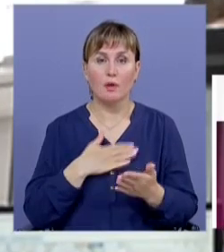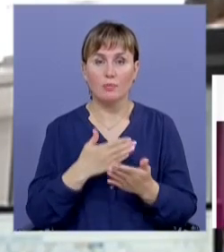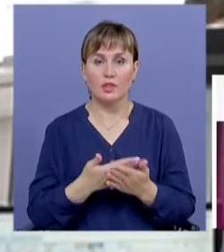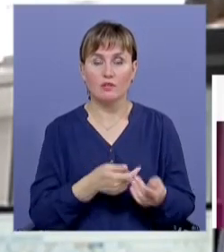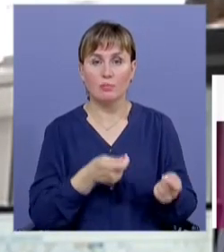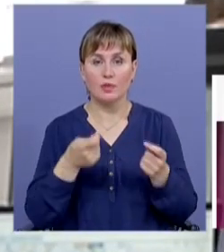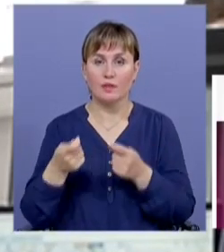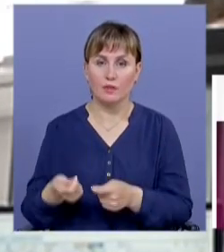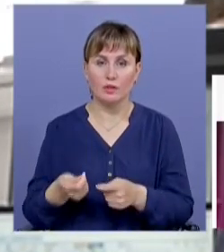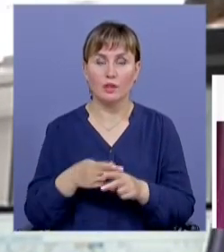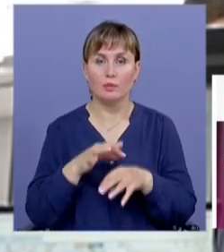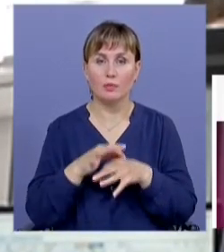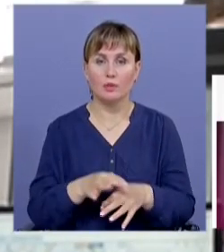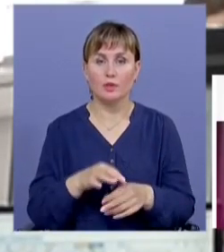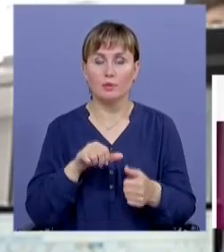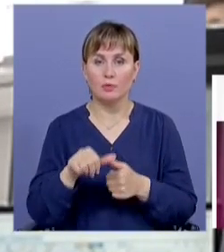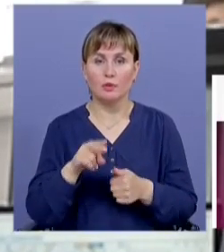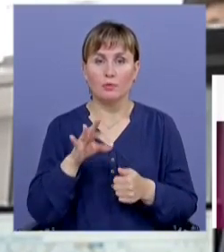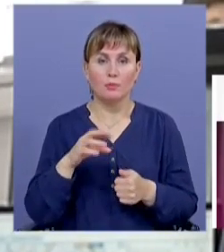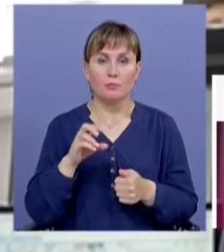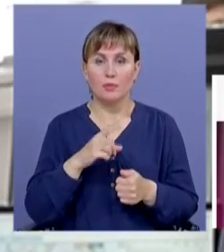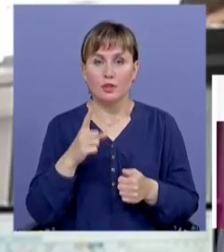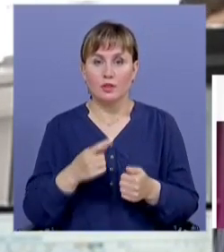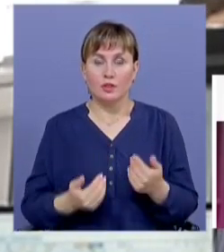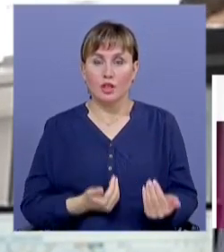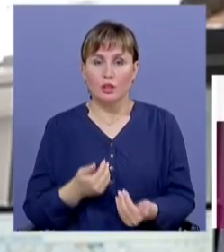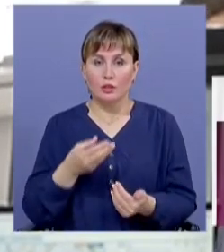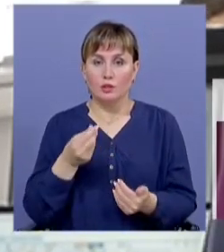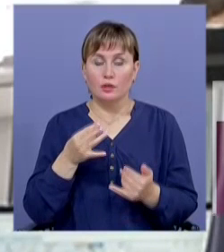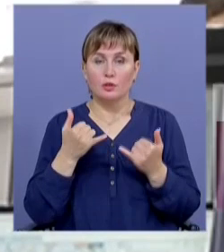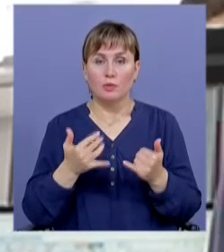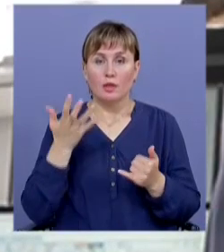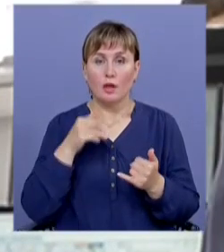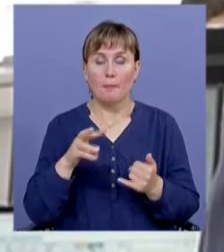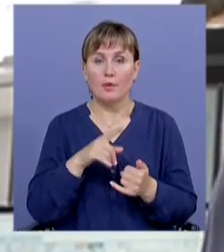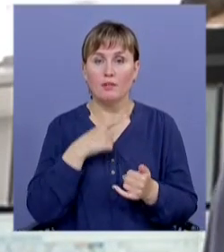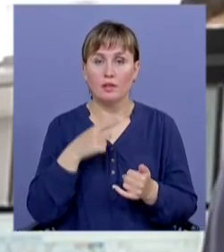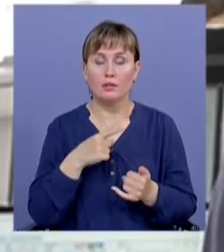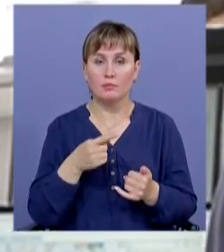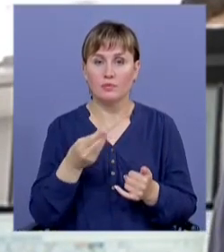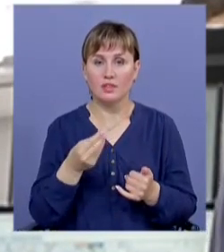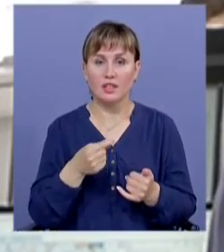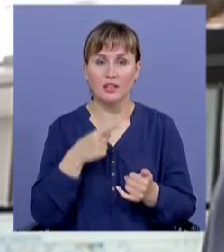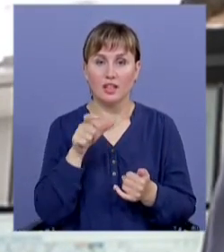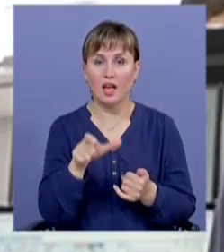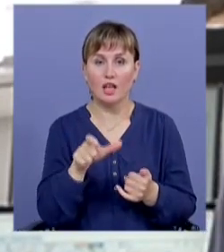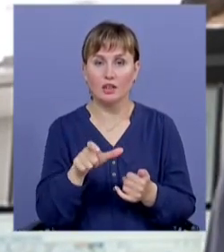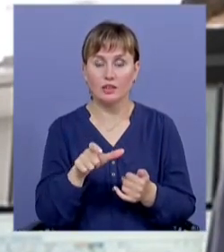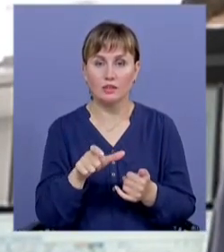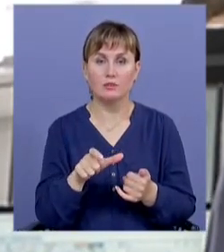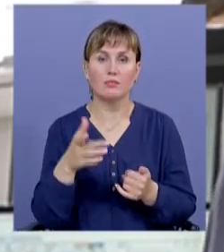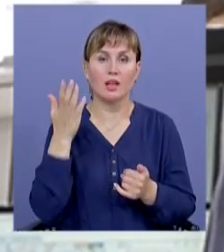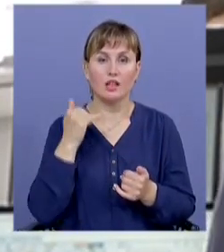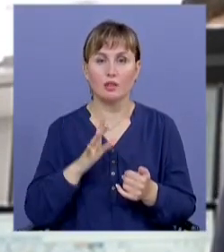перевозок, оно проходит именно по безналичным способам. Теперь, когда мы говорим про безналичный способ, раньше это была просто